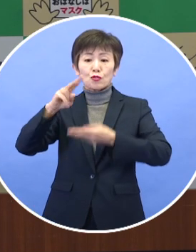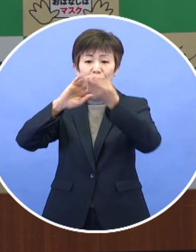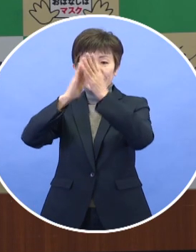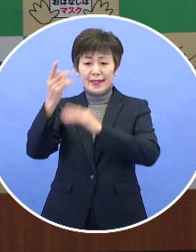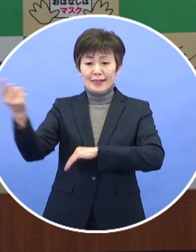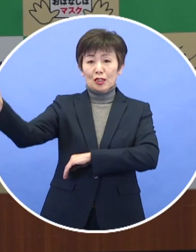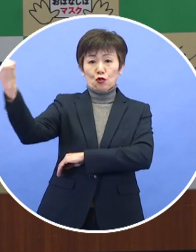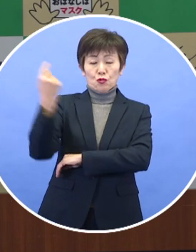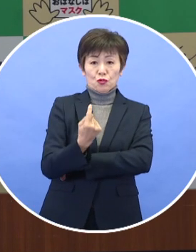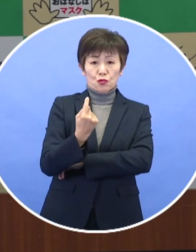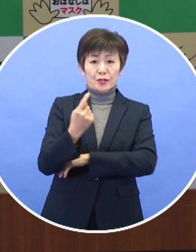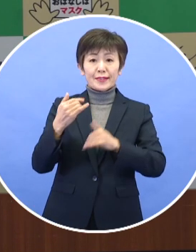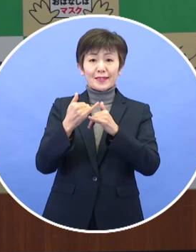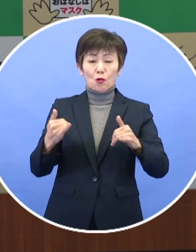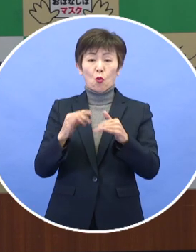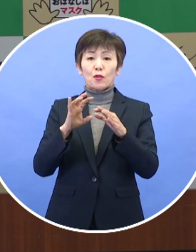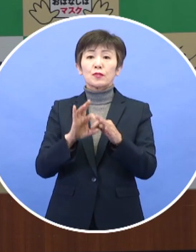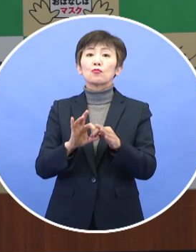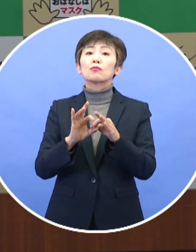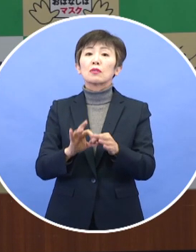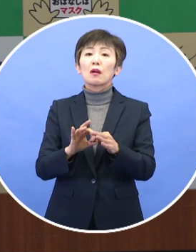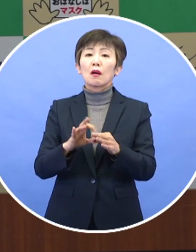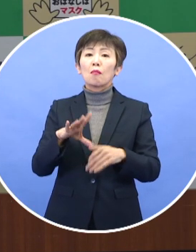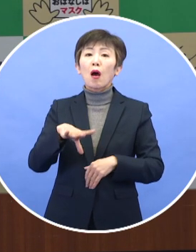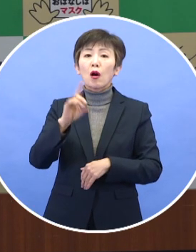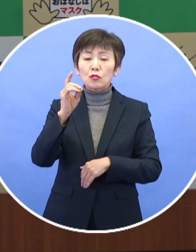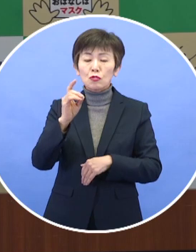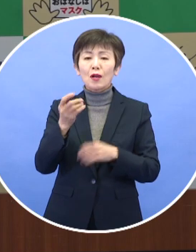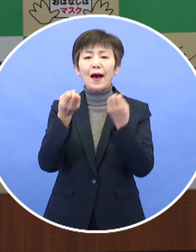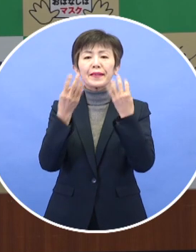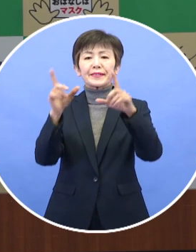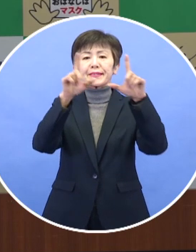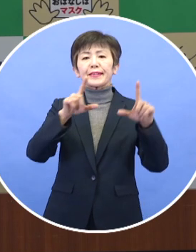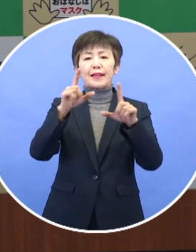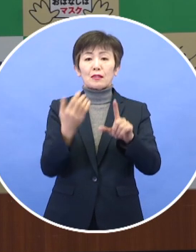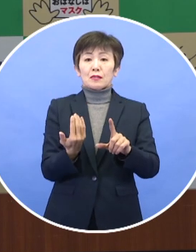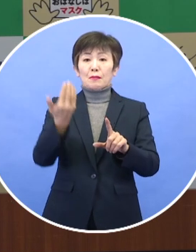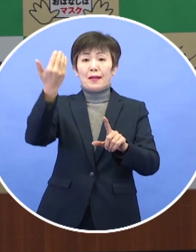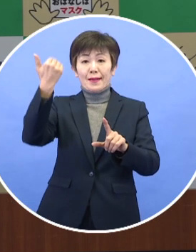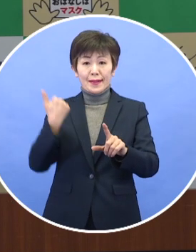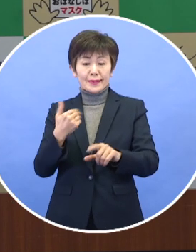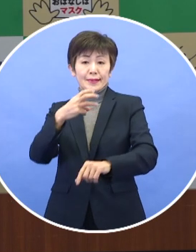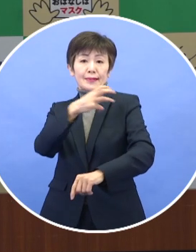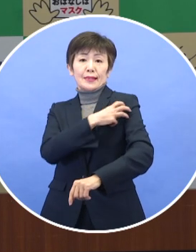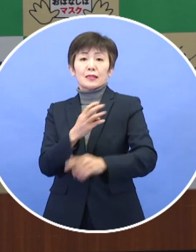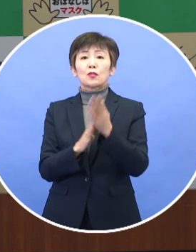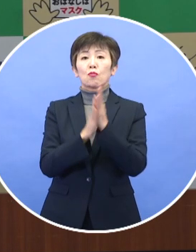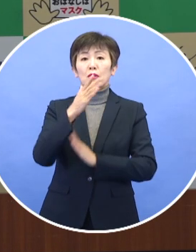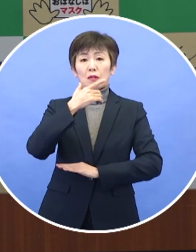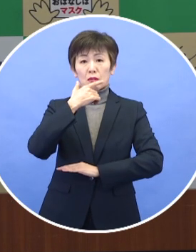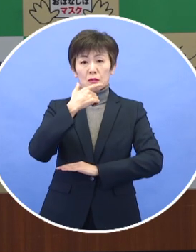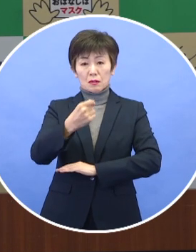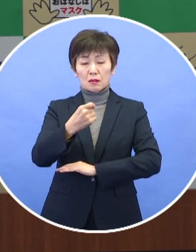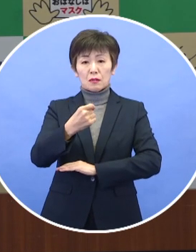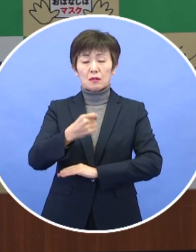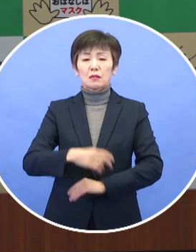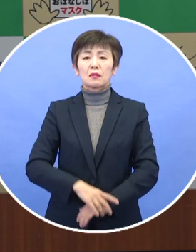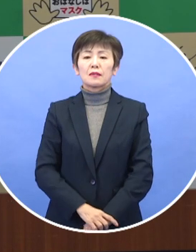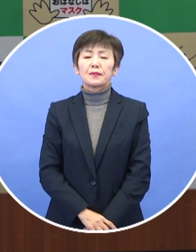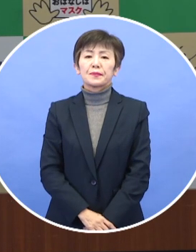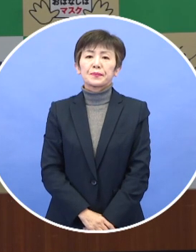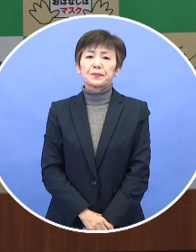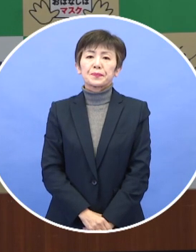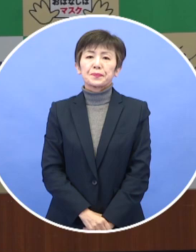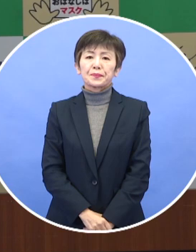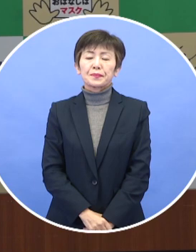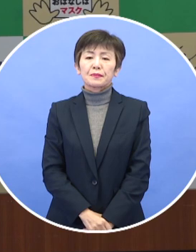方、こういう方についてはまずは新生活が始まる前にワクチンを接種をぜひお願いしたいということ